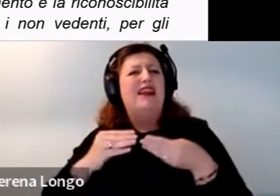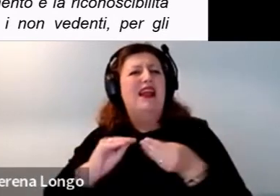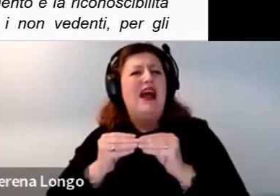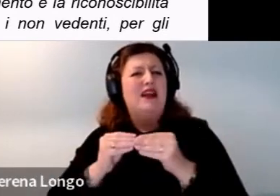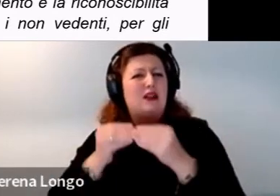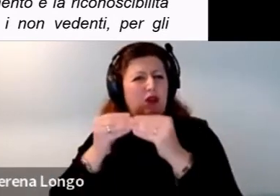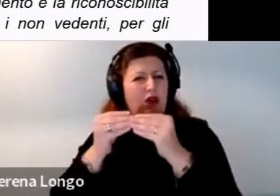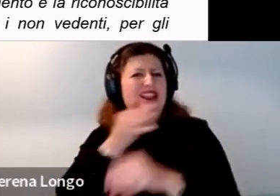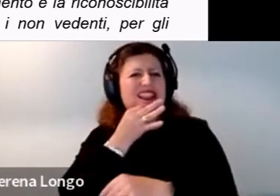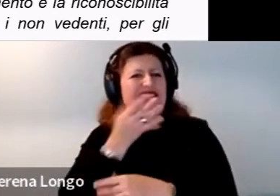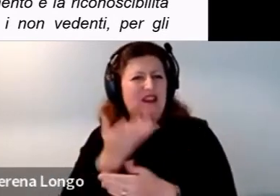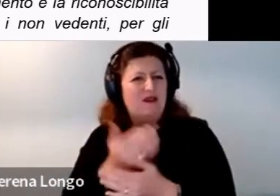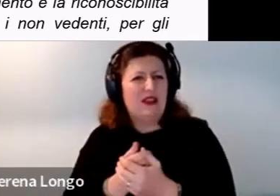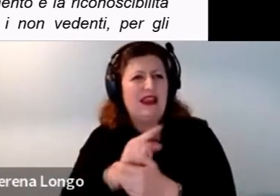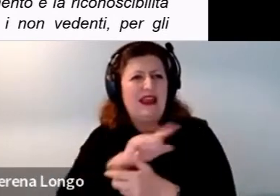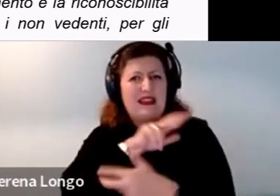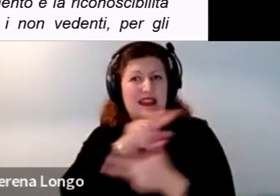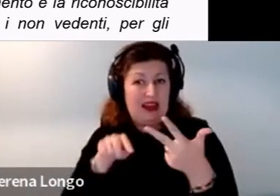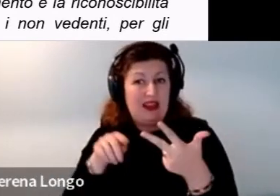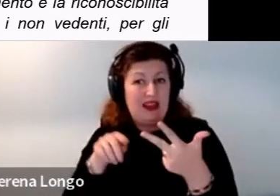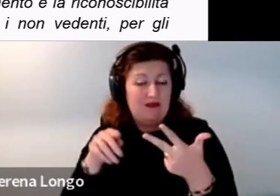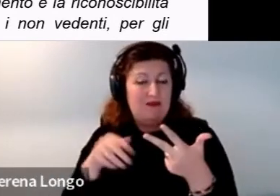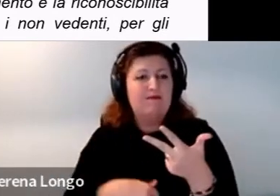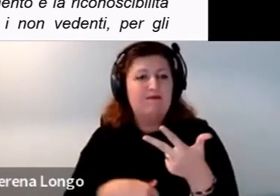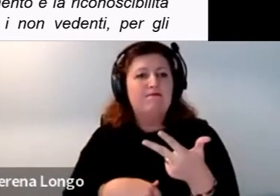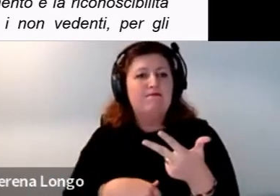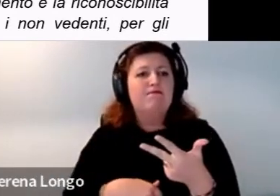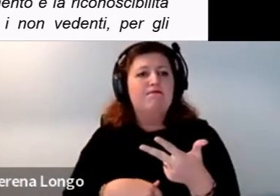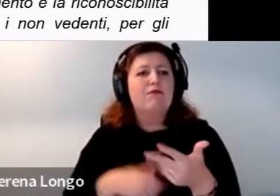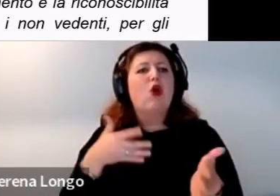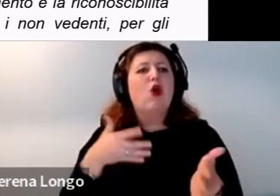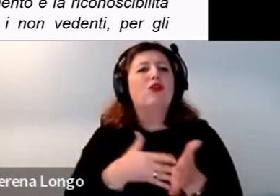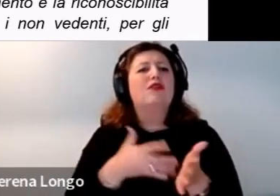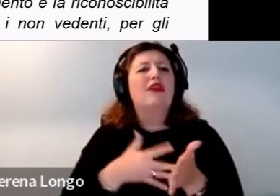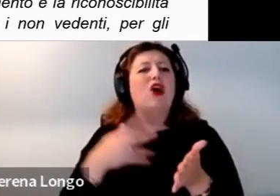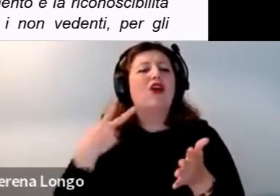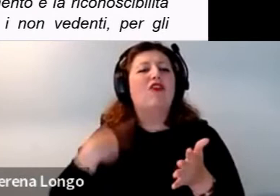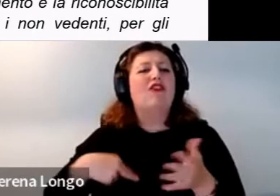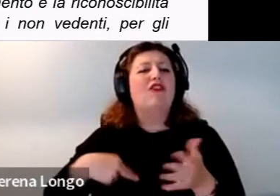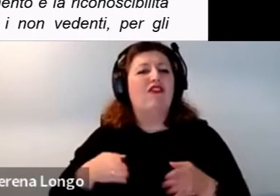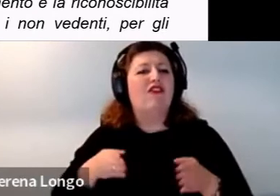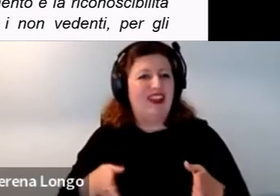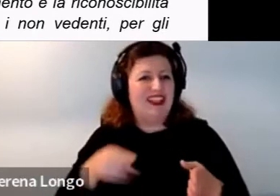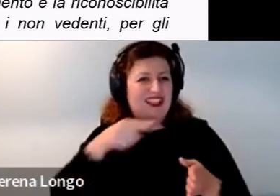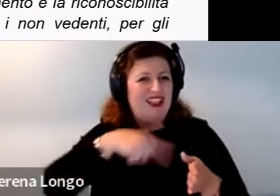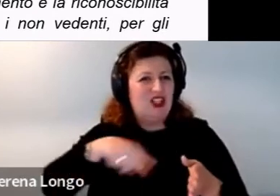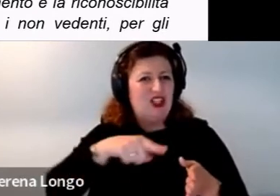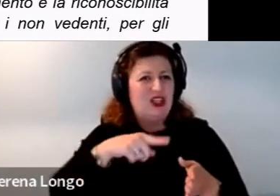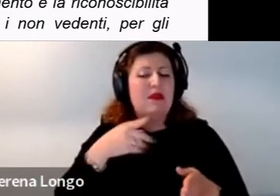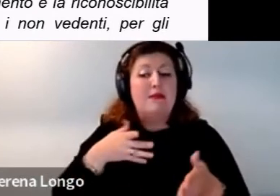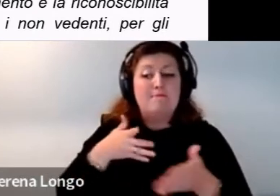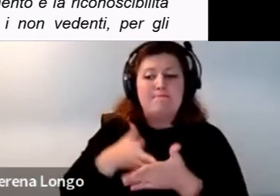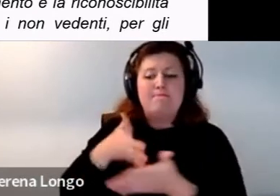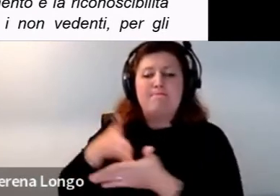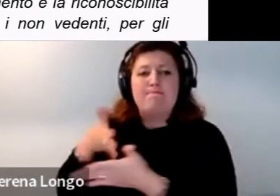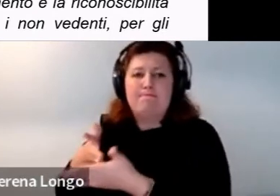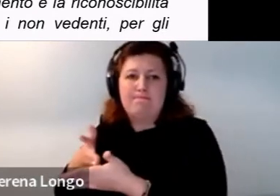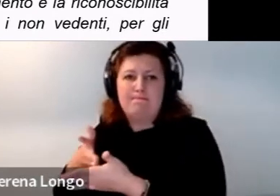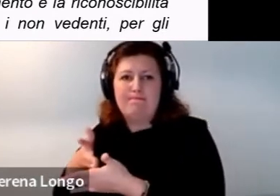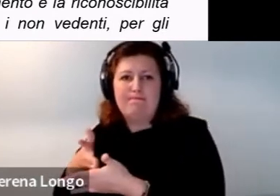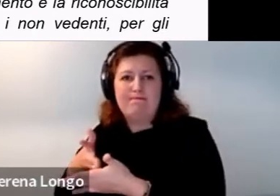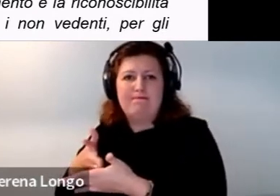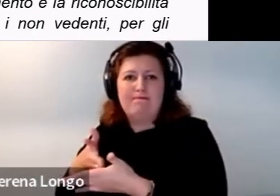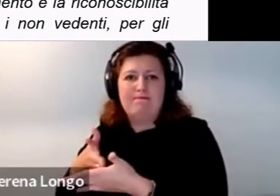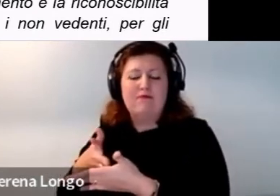si intendano anche qui tre punti: gli ostacoli fisici che sono fonte di disagio per la mobilità di chiunque ed